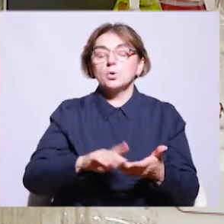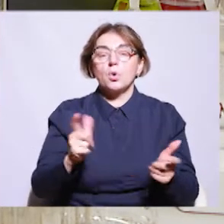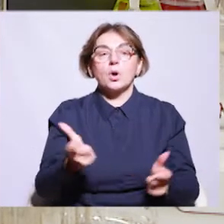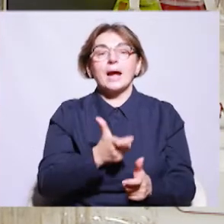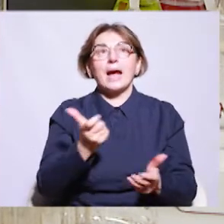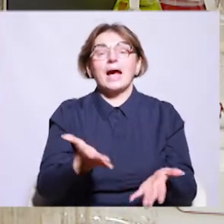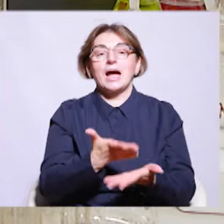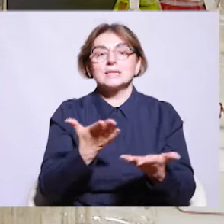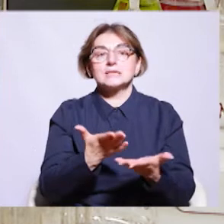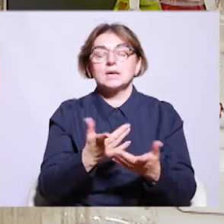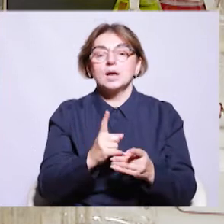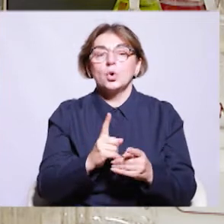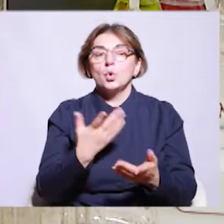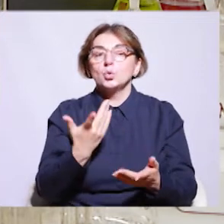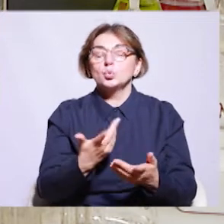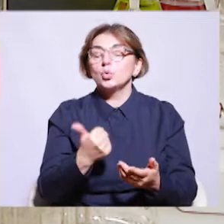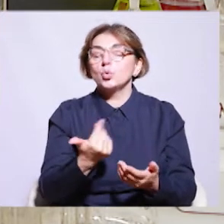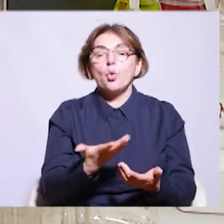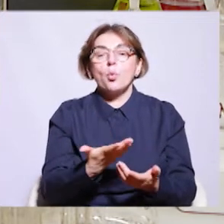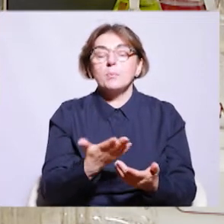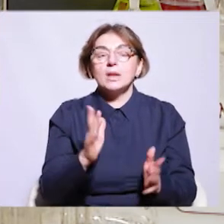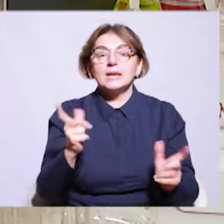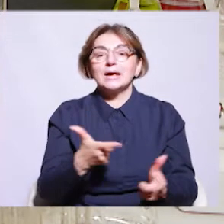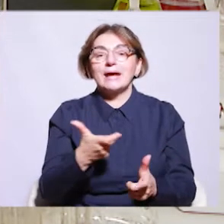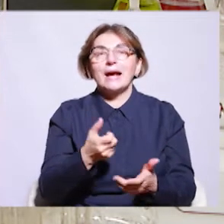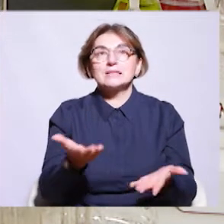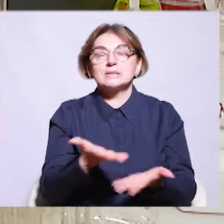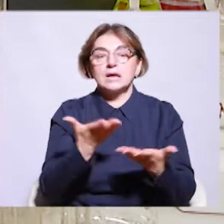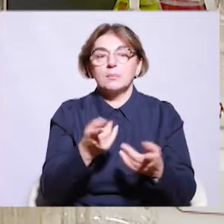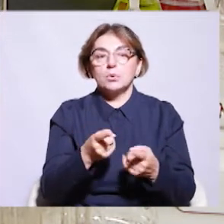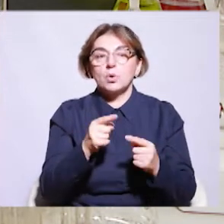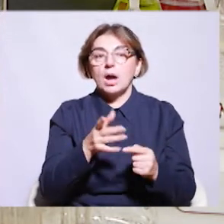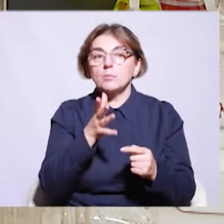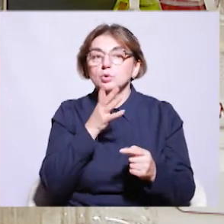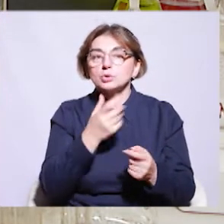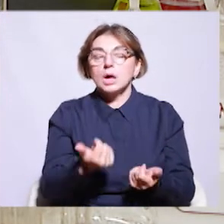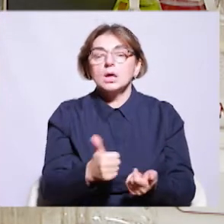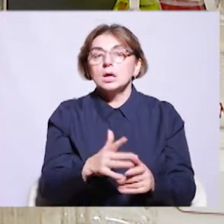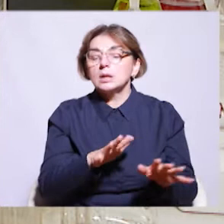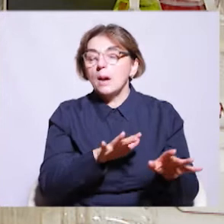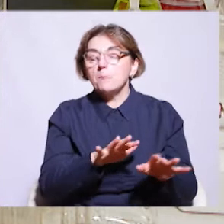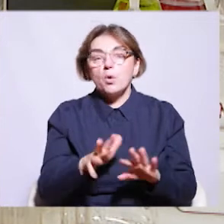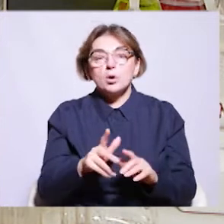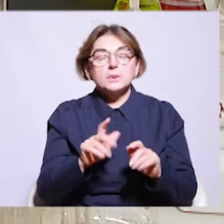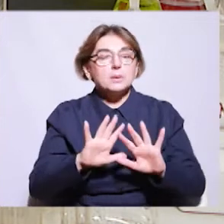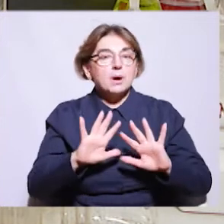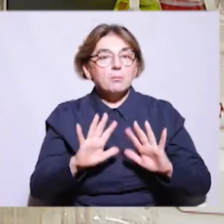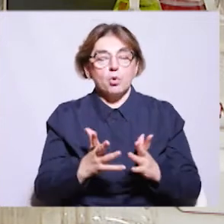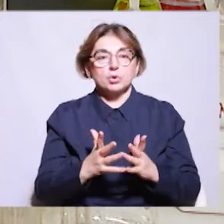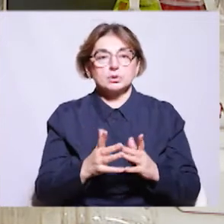აირი. მოდით ახლა გავარკვიოთ, თუ რომელი აირი გამოიყო ამ დროს და საერთოდ რა პროცესი